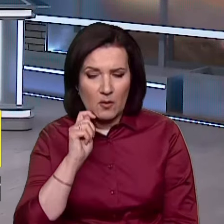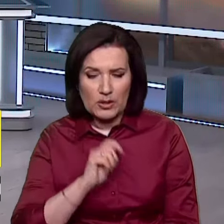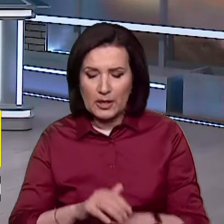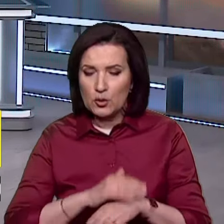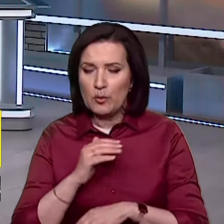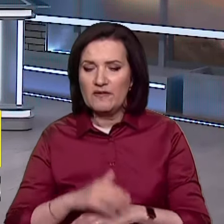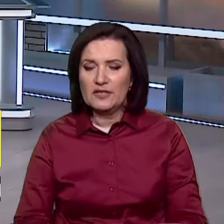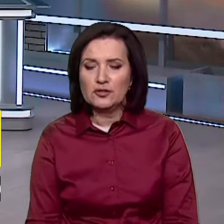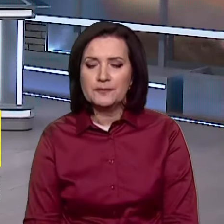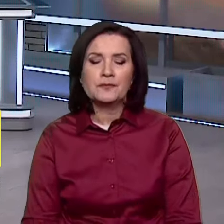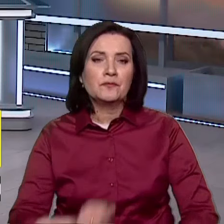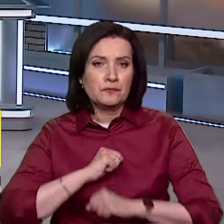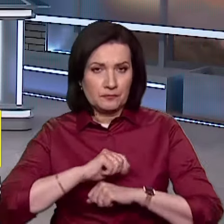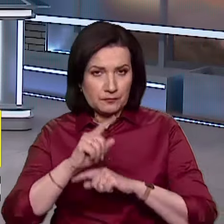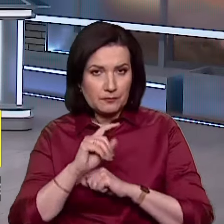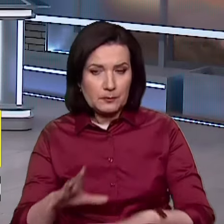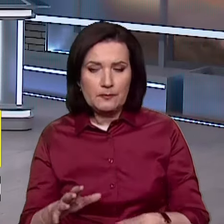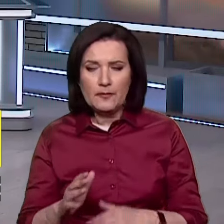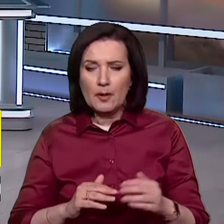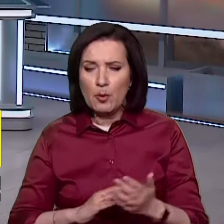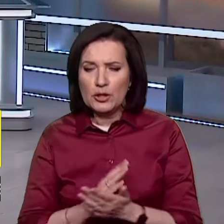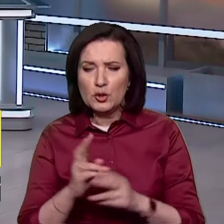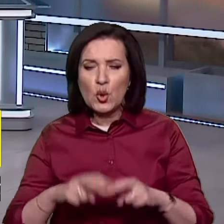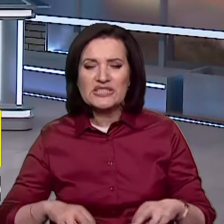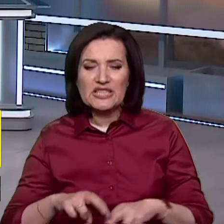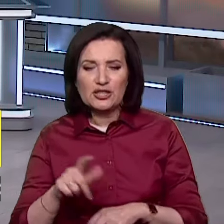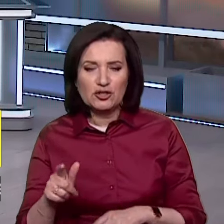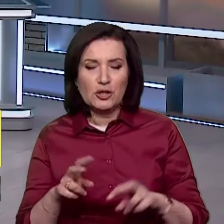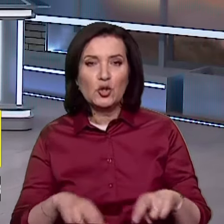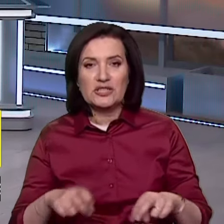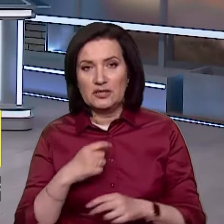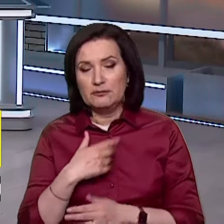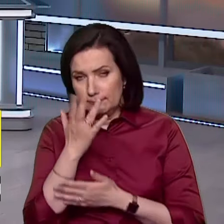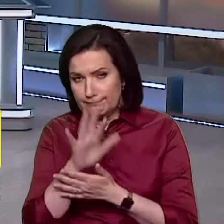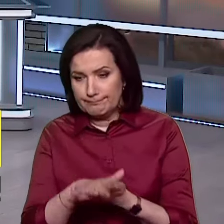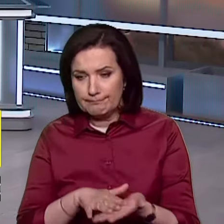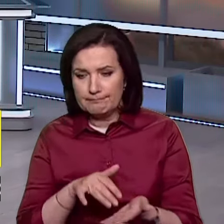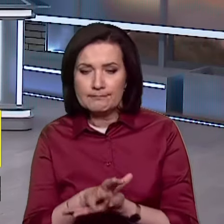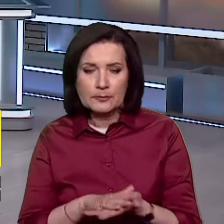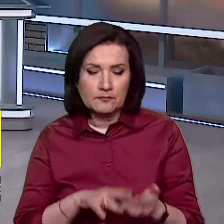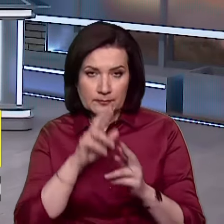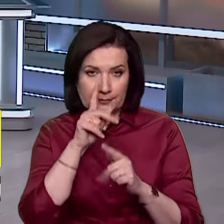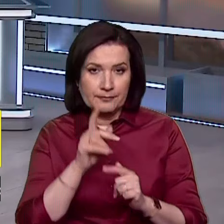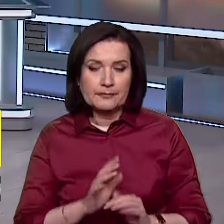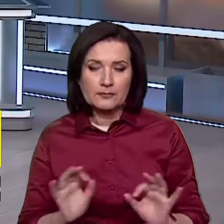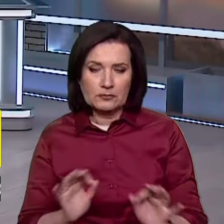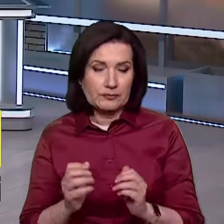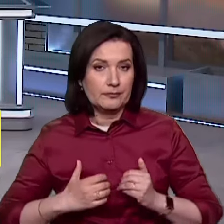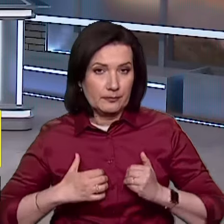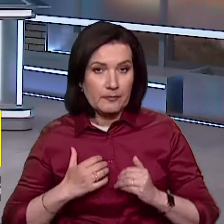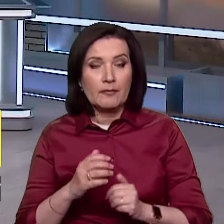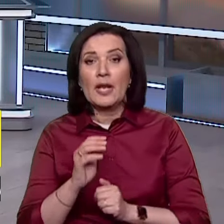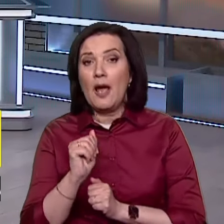вечір. Героям слава прикладних політичних досліджень. Досліджень, дуже перепрошую. Бачите, помилилися. Нічого страшного.